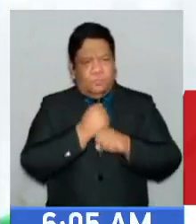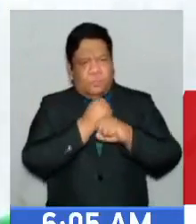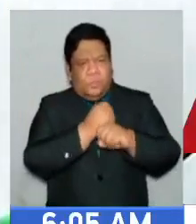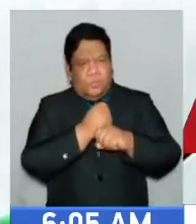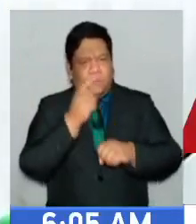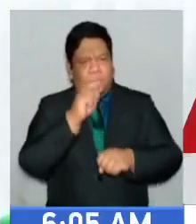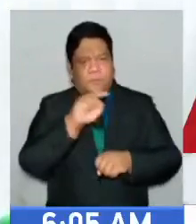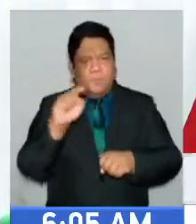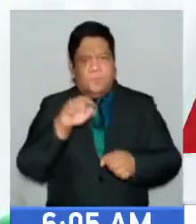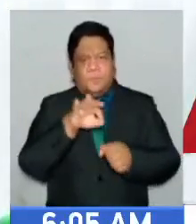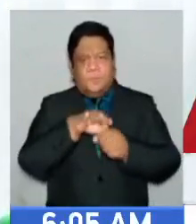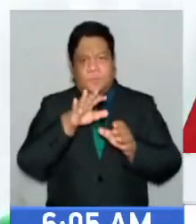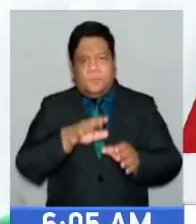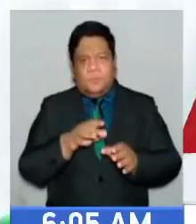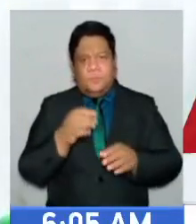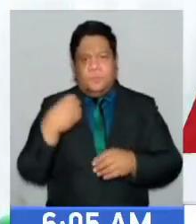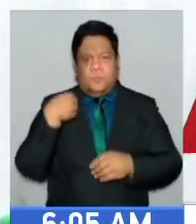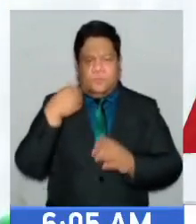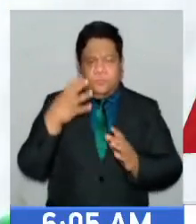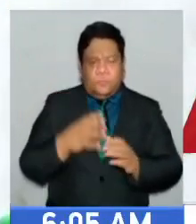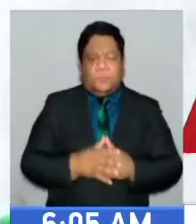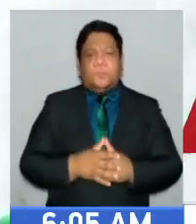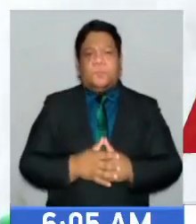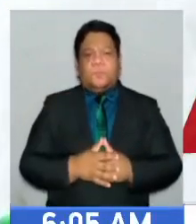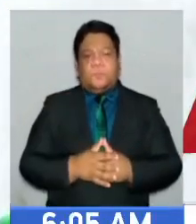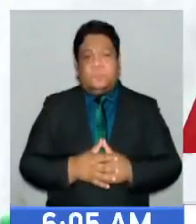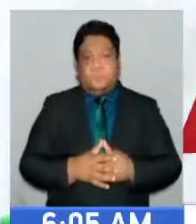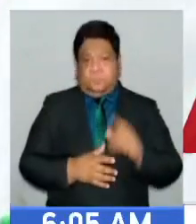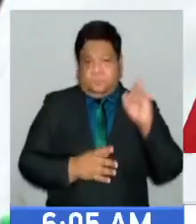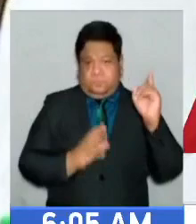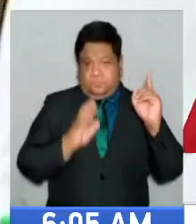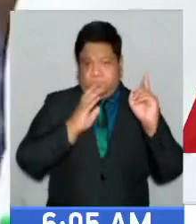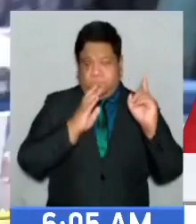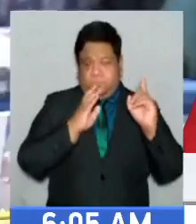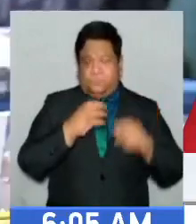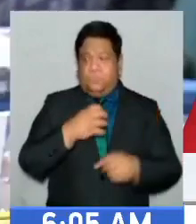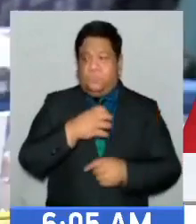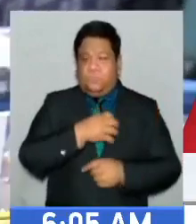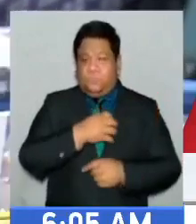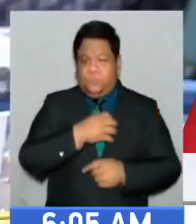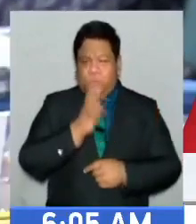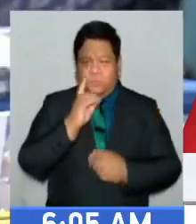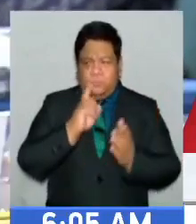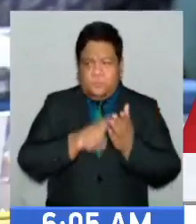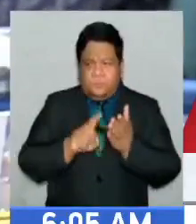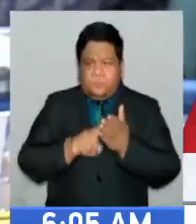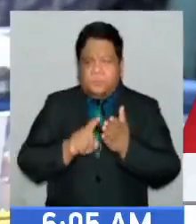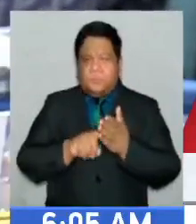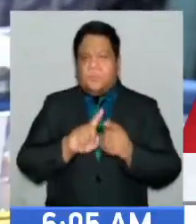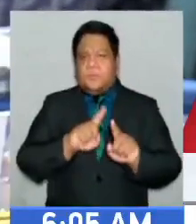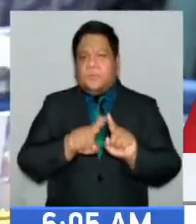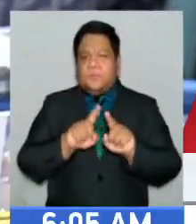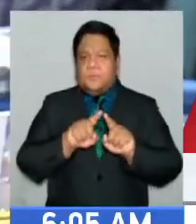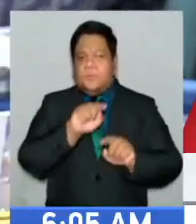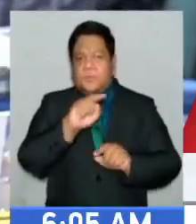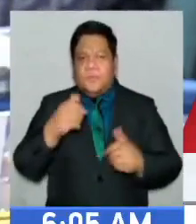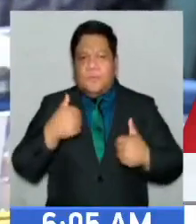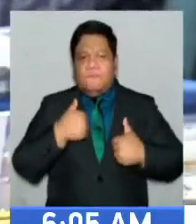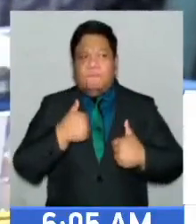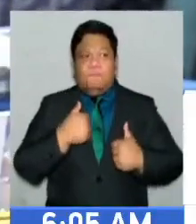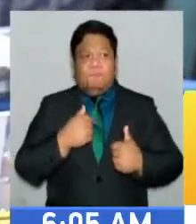will conduct aggressive operations on guns for hire. We will implement conduct